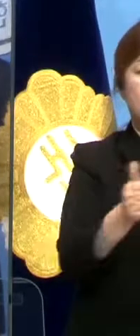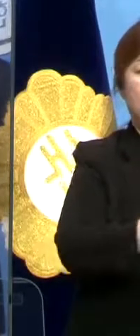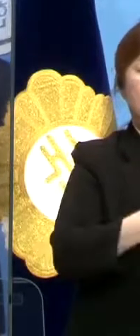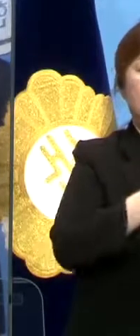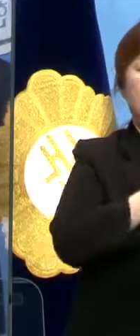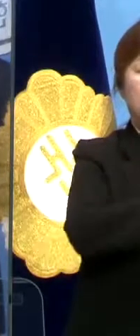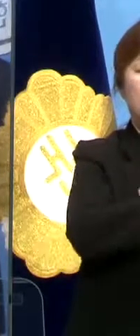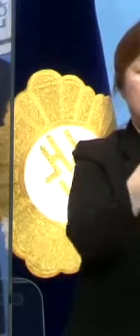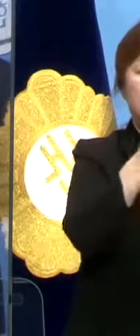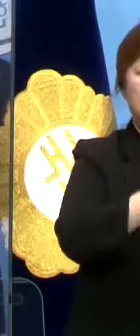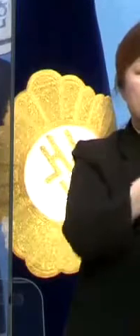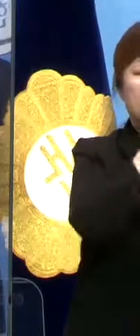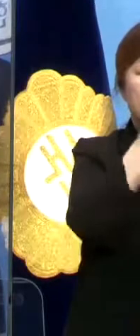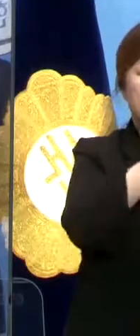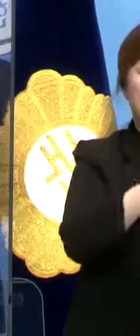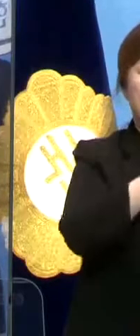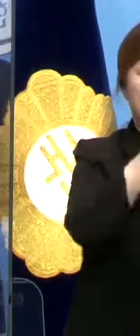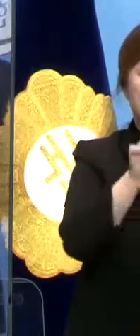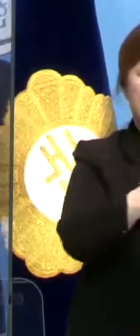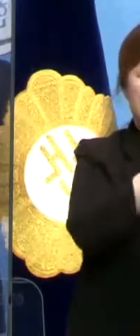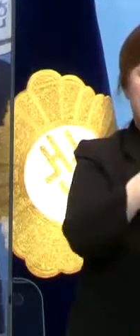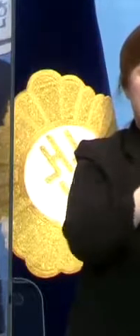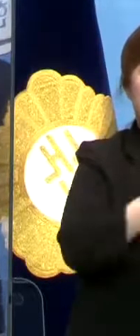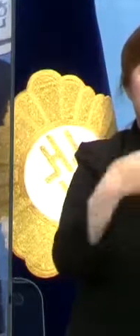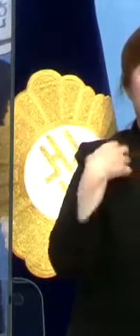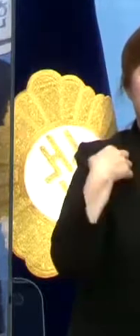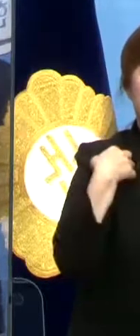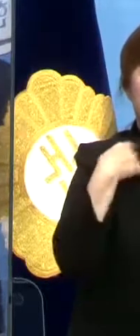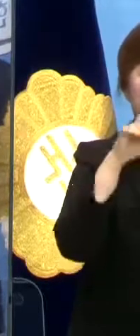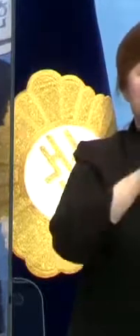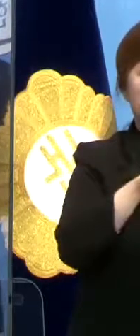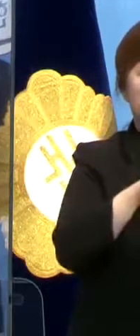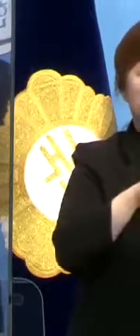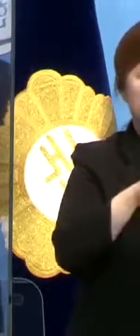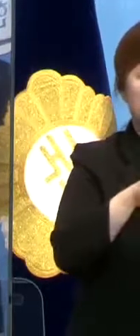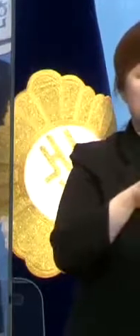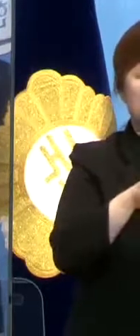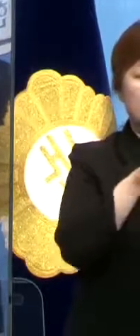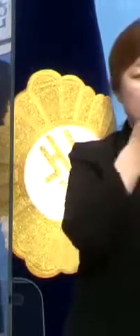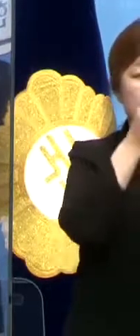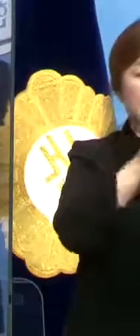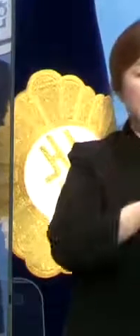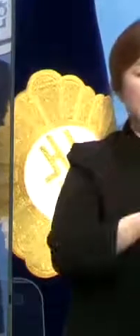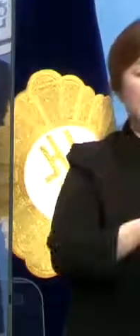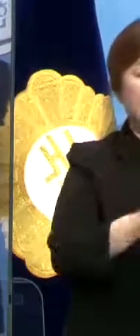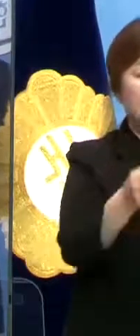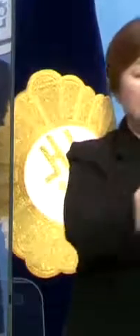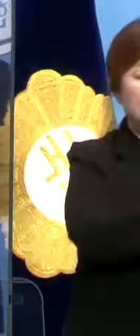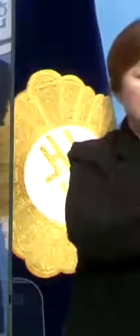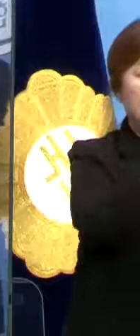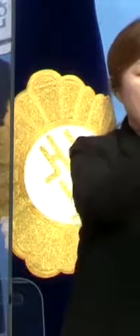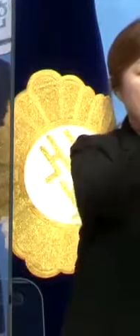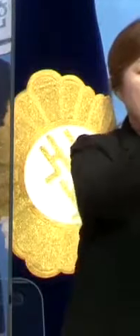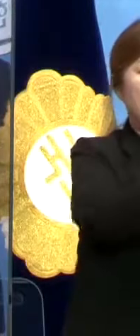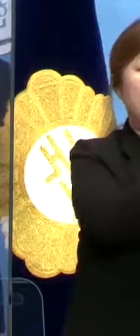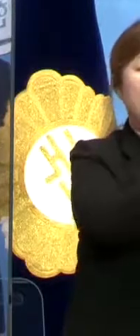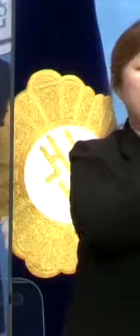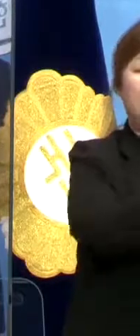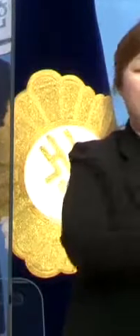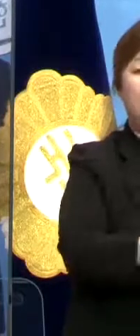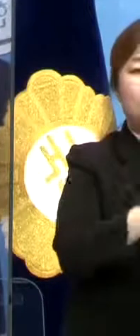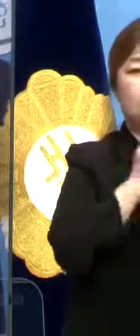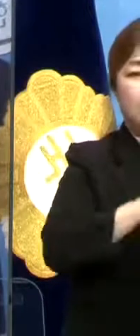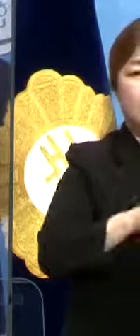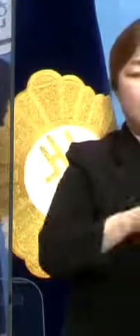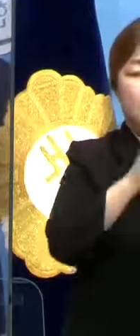기업들이 사회적 책임지라는 모습에 간호사 대책이 또한 한양 1 바이트 그런데 유독 쿠팡 측은 과로사 문제에